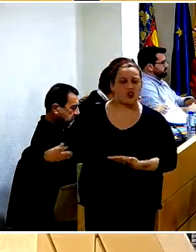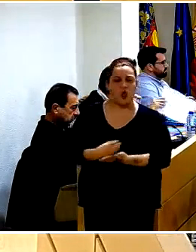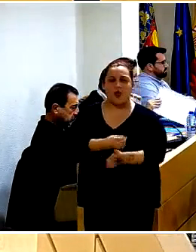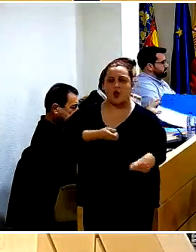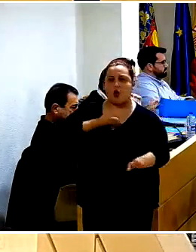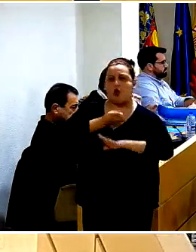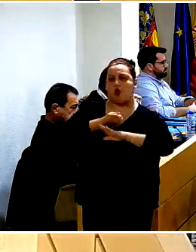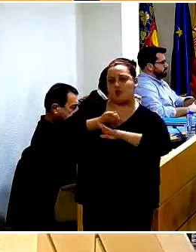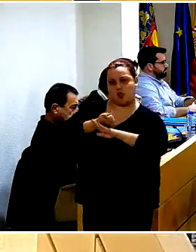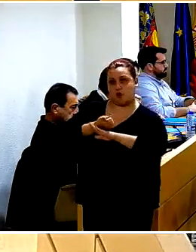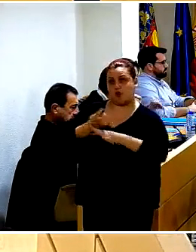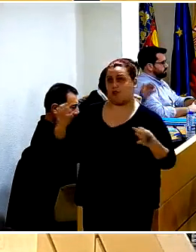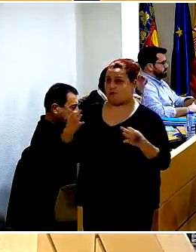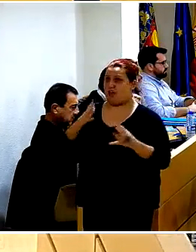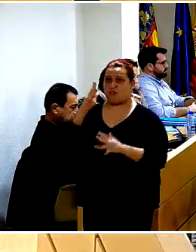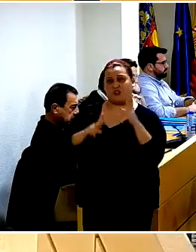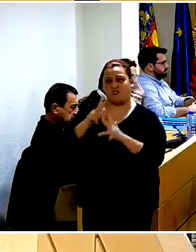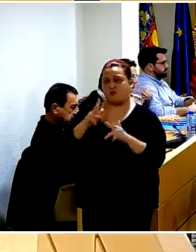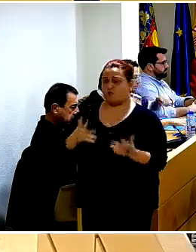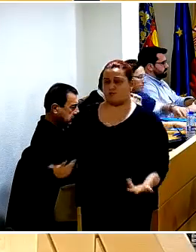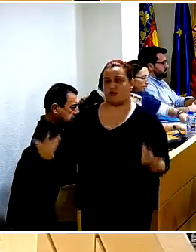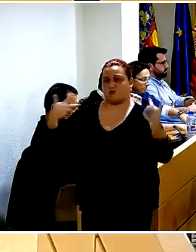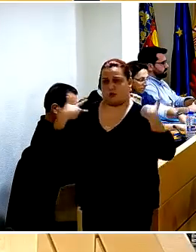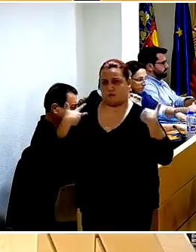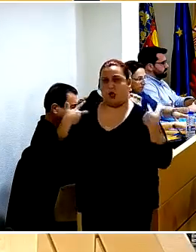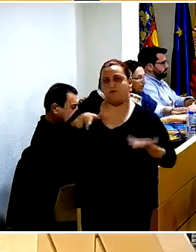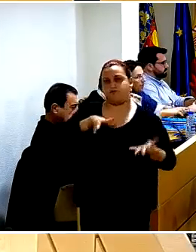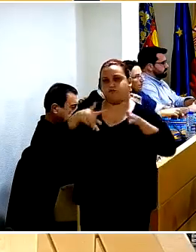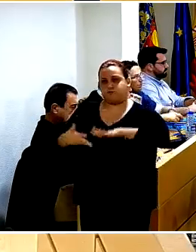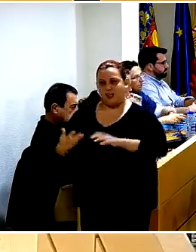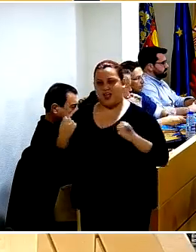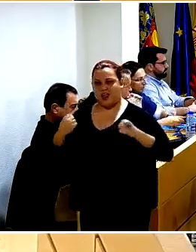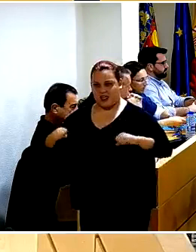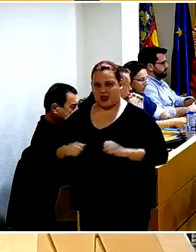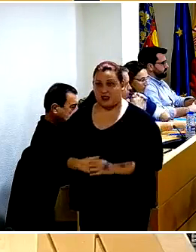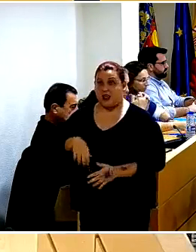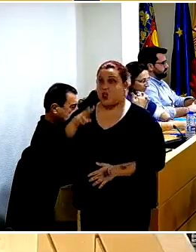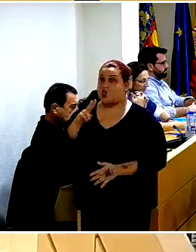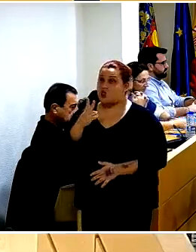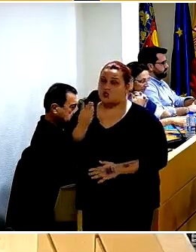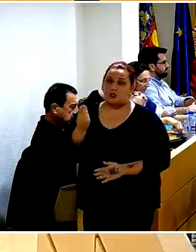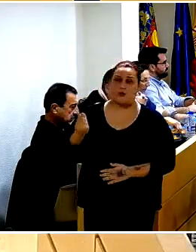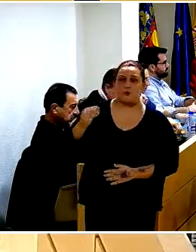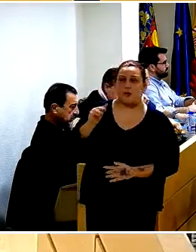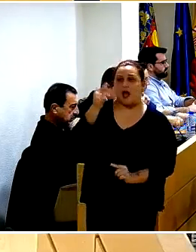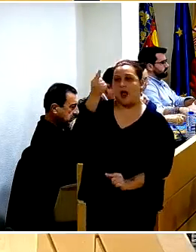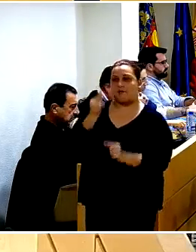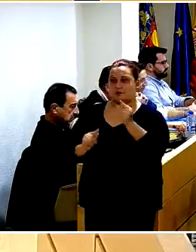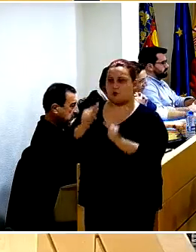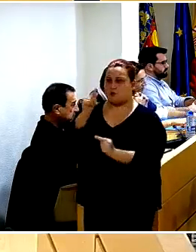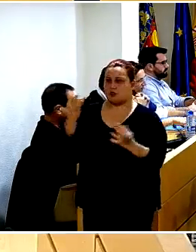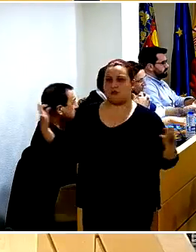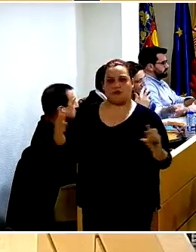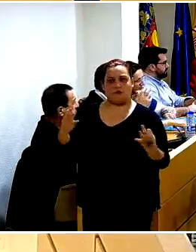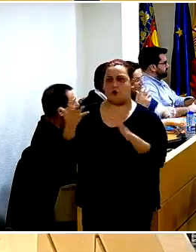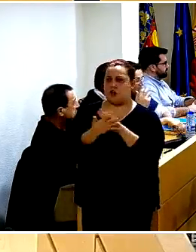té la nostra administració pública. Hi ha dos increments al pressupost que per la seva quantia s'han de destacar en primer